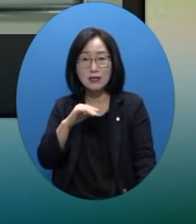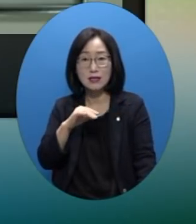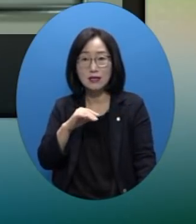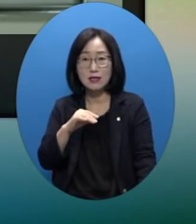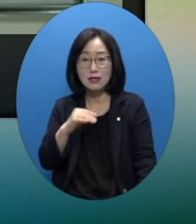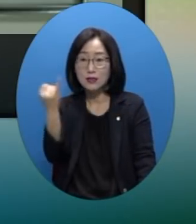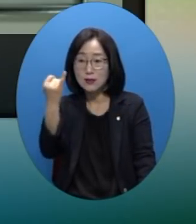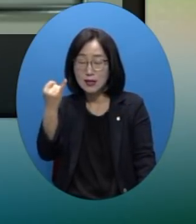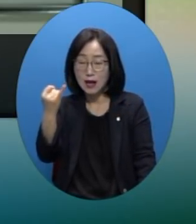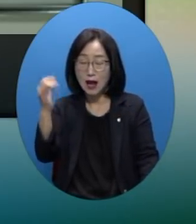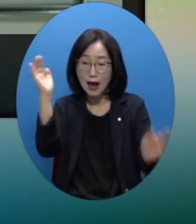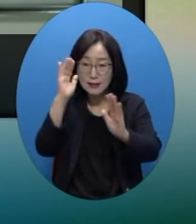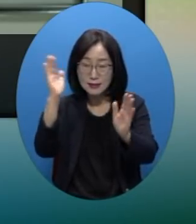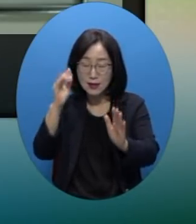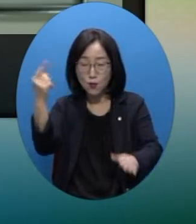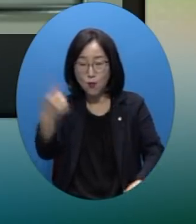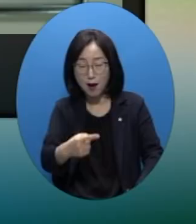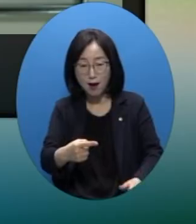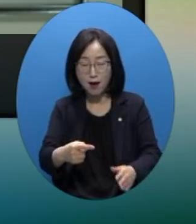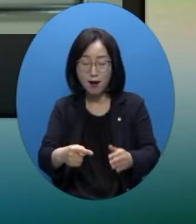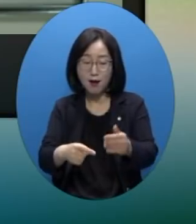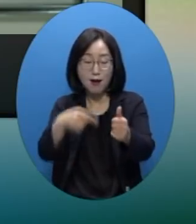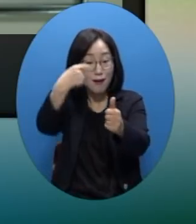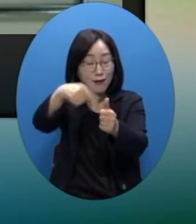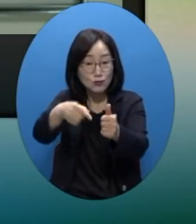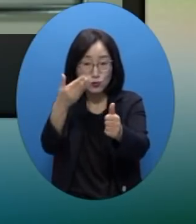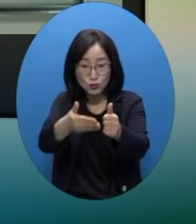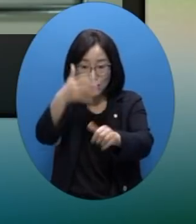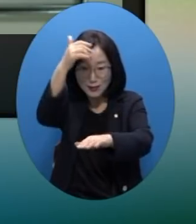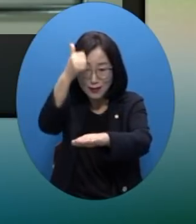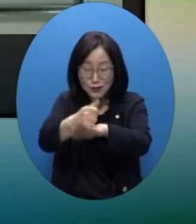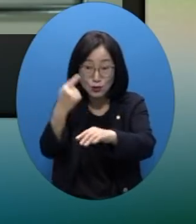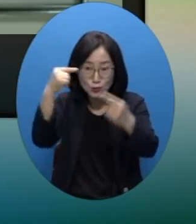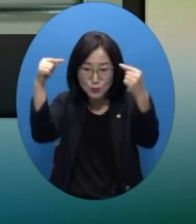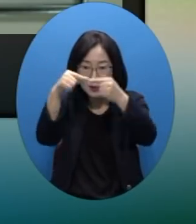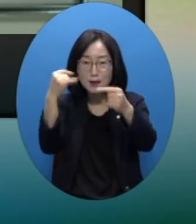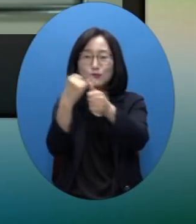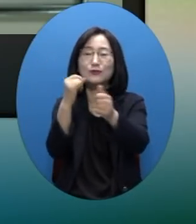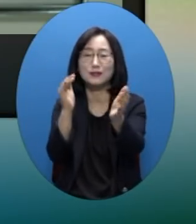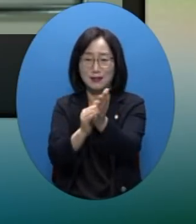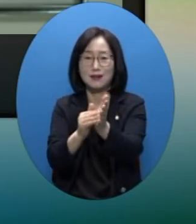학생이 와서 그를 잘 인도해 주었는데 나중에 그분이 부인이 되었어요.